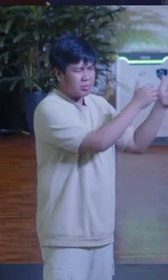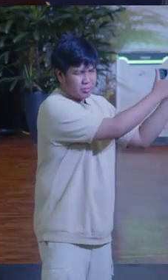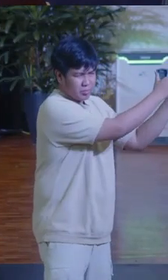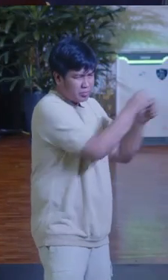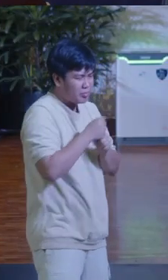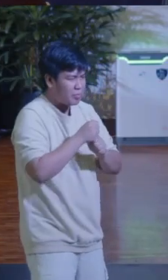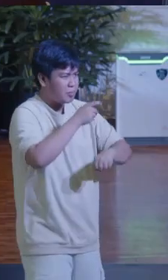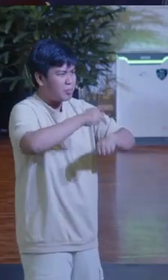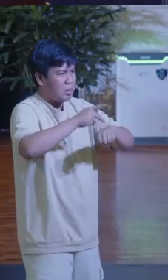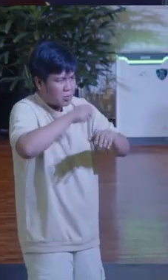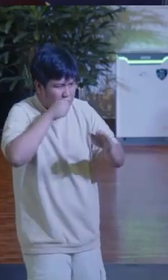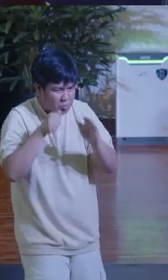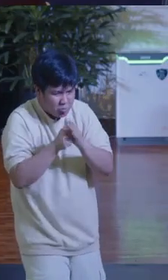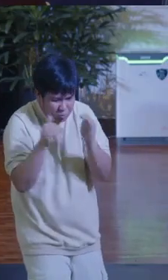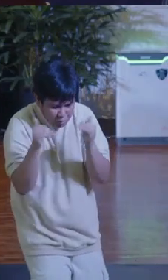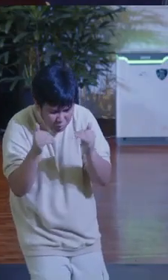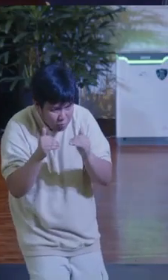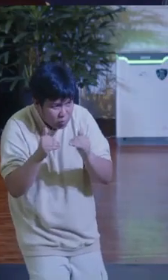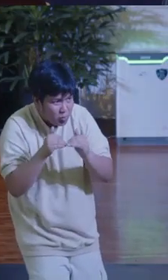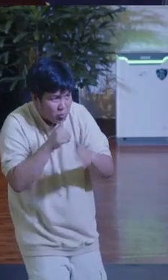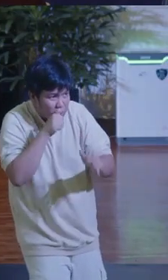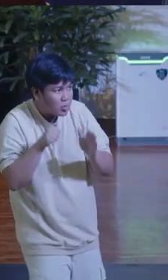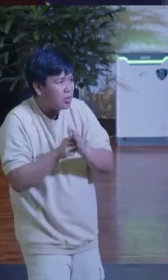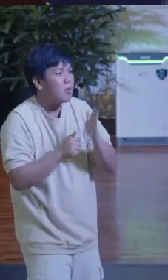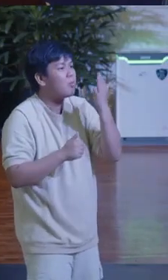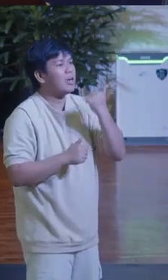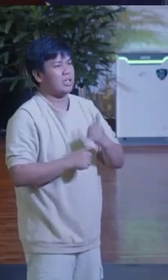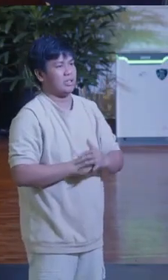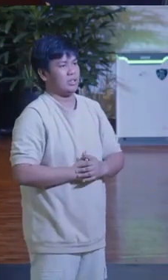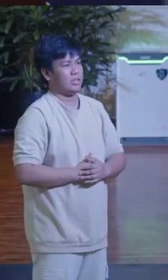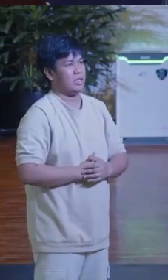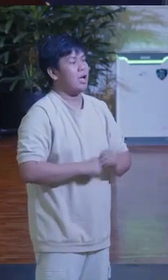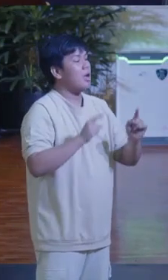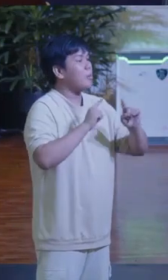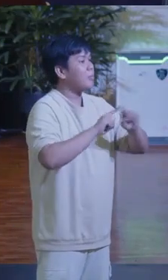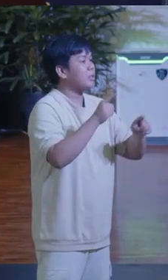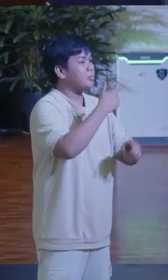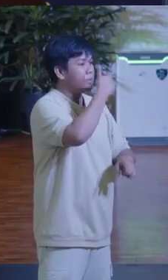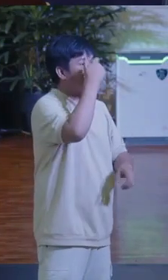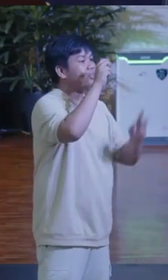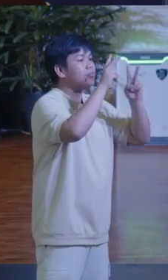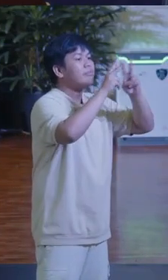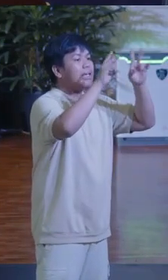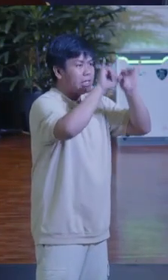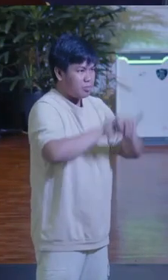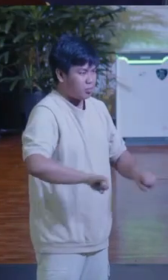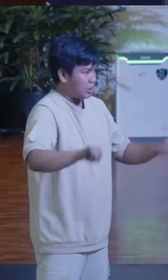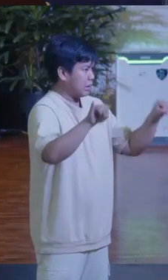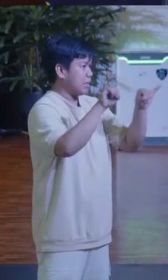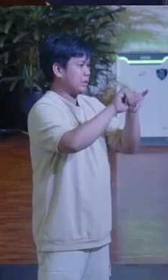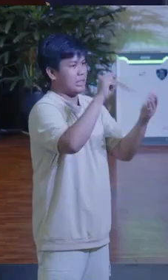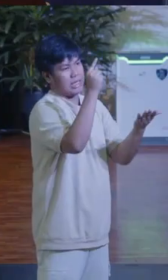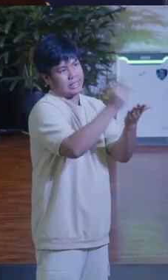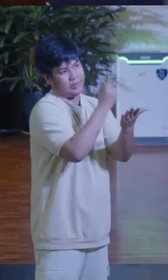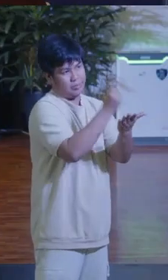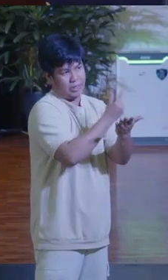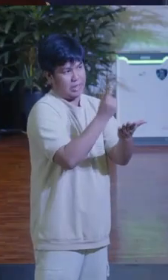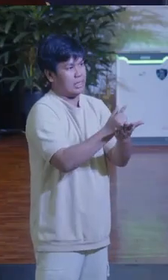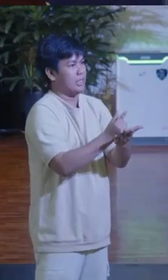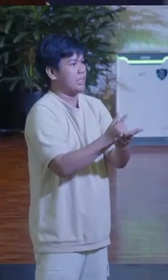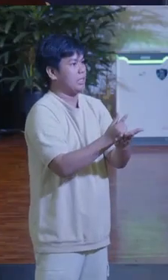no? Hindi natin alam, baka namang ginawa niya yon. Pero dahil very public ang